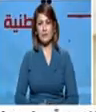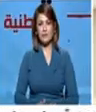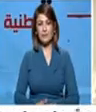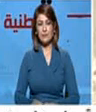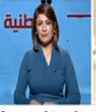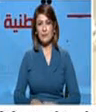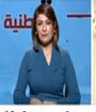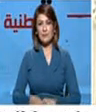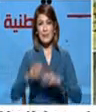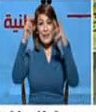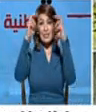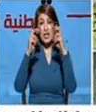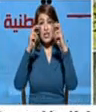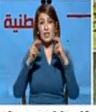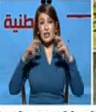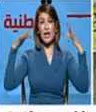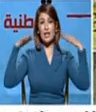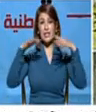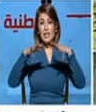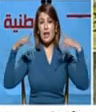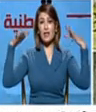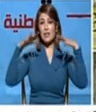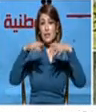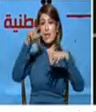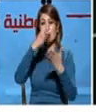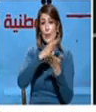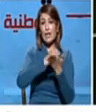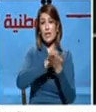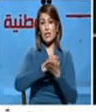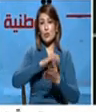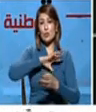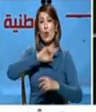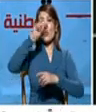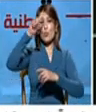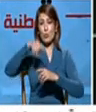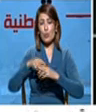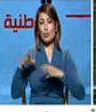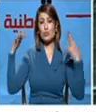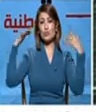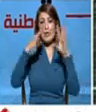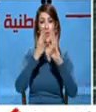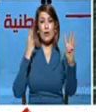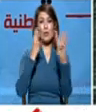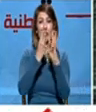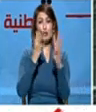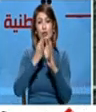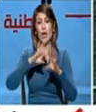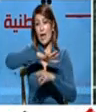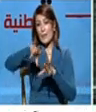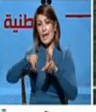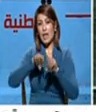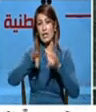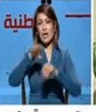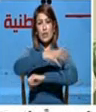تراجع الاداء في مكاتب البريد في الايام الاخيره بعدما عارفه ازدحام امام مقراتها العائلات المعوزه